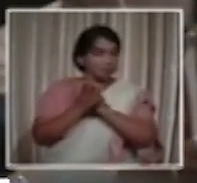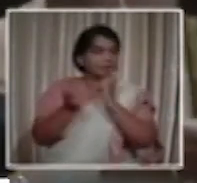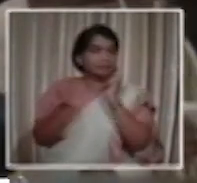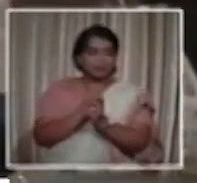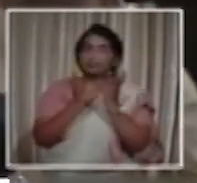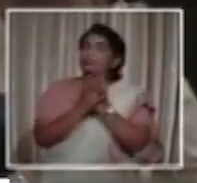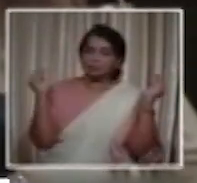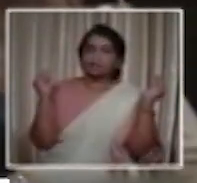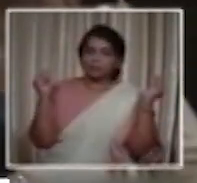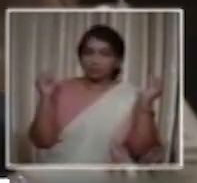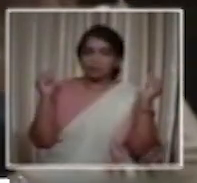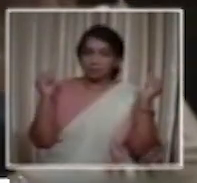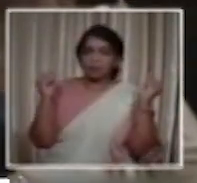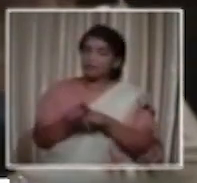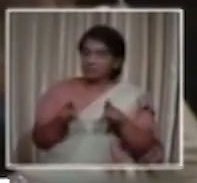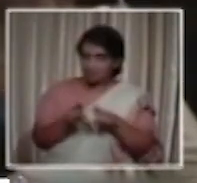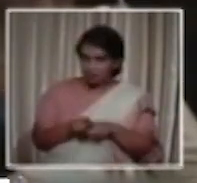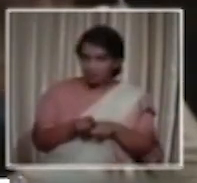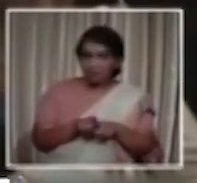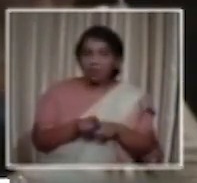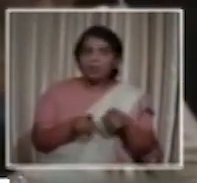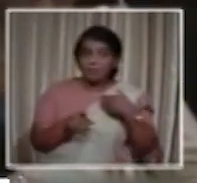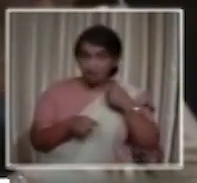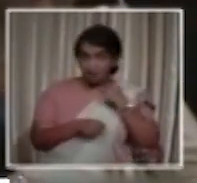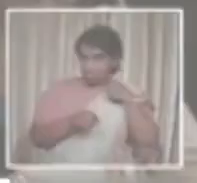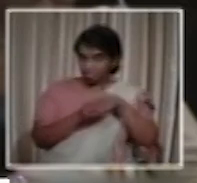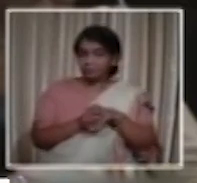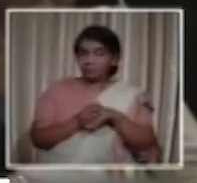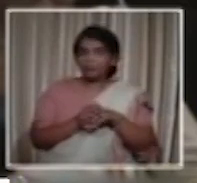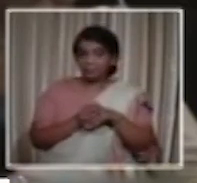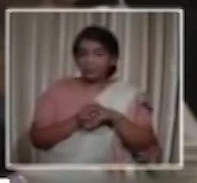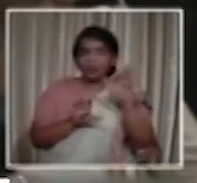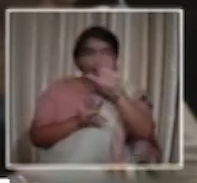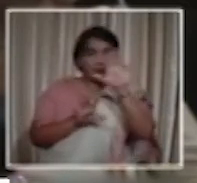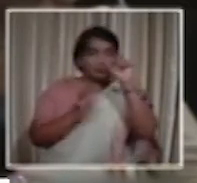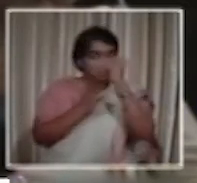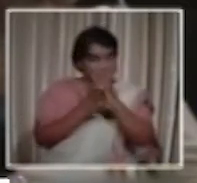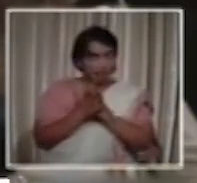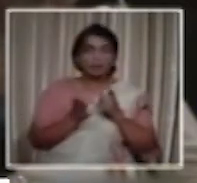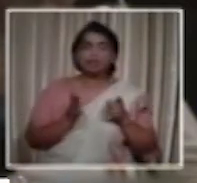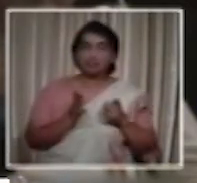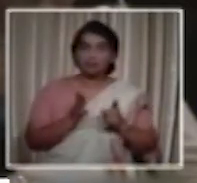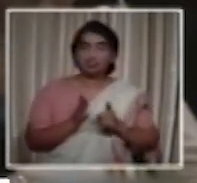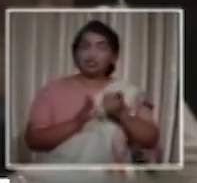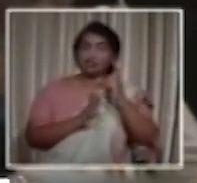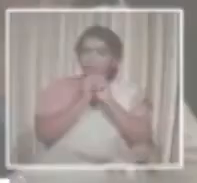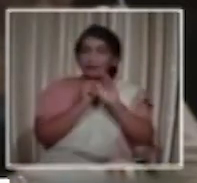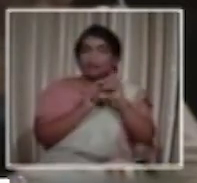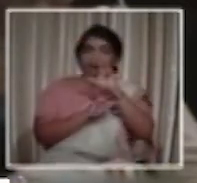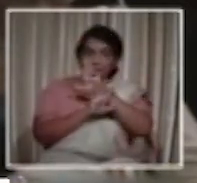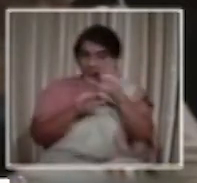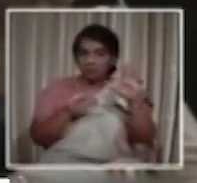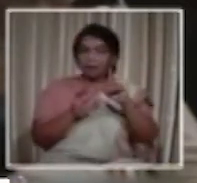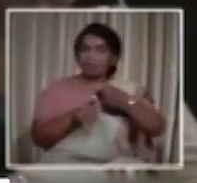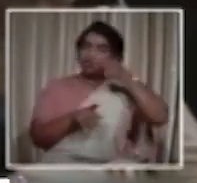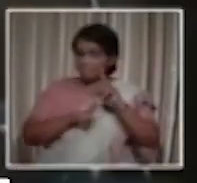අහෝසි කළ යුතුයි කියන එක ඒ වගේම මගේ ආණ්ඩුව විසින් ගෙනල්ලාද 19 වෙනි සංශෝධනය සංශෝධන සහිතව